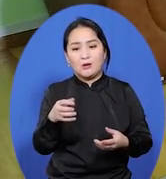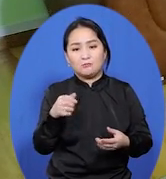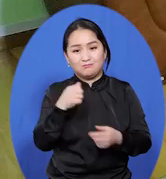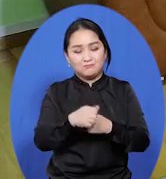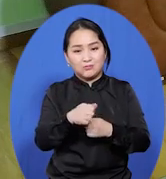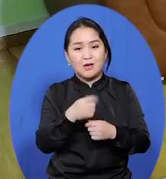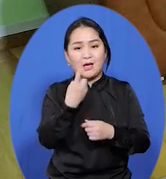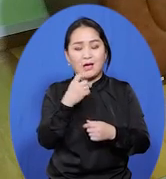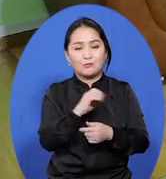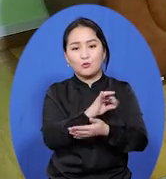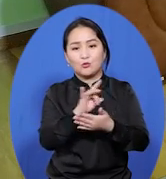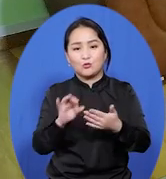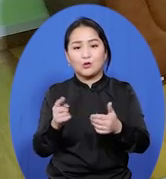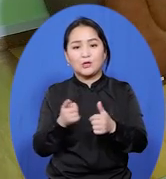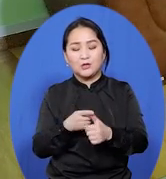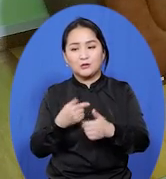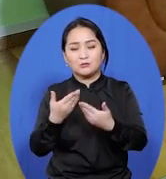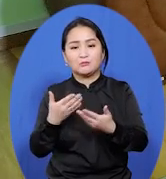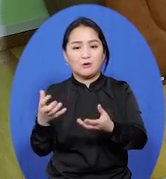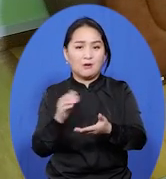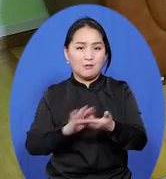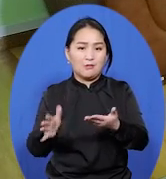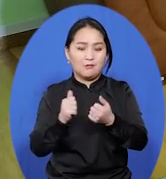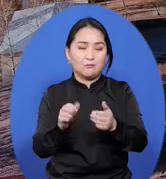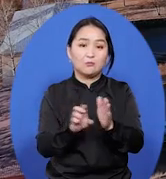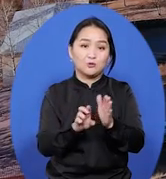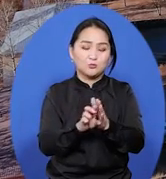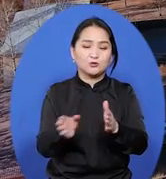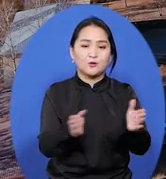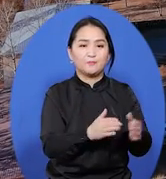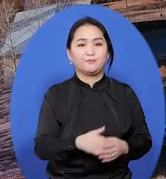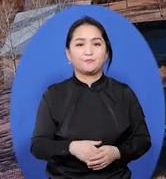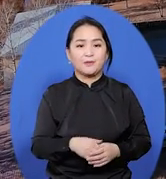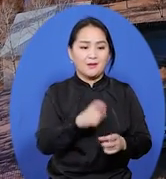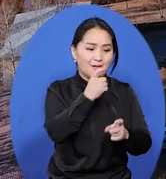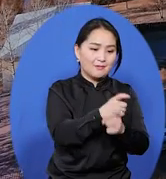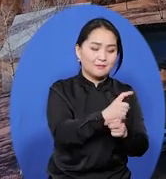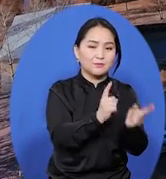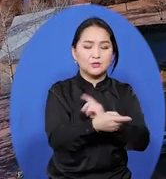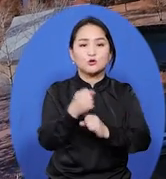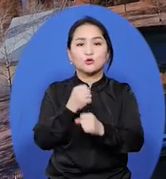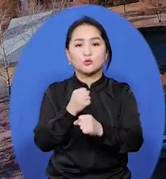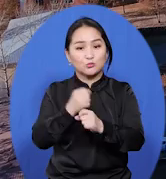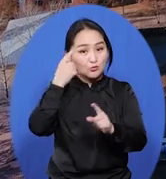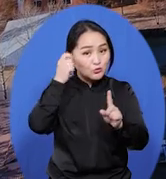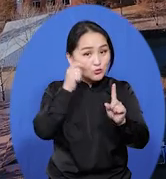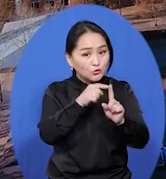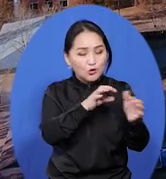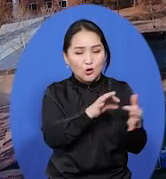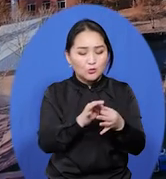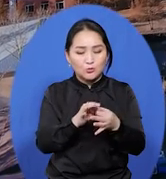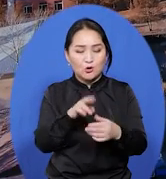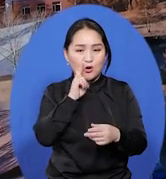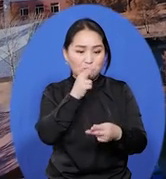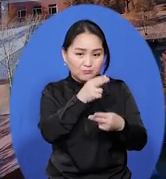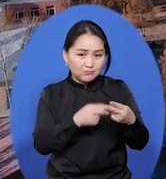юмудаас тэр 11 төрлийн бараа бүтээгт хүний авах боломж бол бүрдэж байгаа. Дээрээс нь халамжаас хөдлөмөр зорилтын хүрээнд яг одоо эдгээр